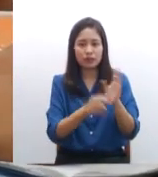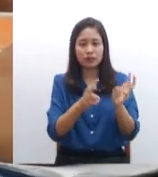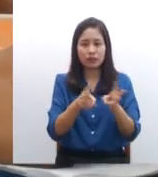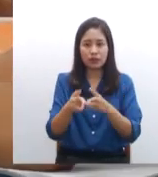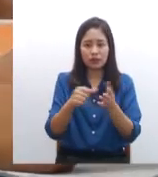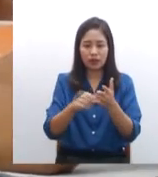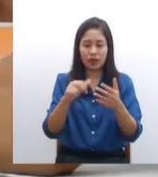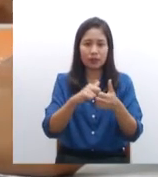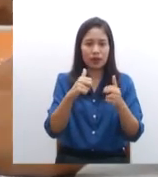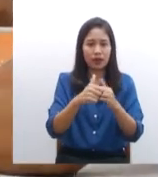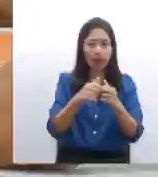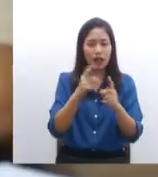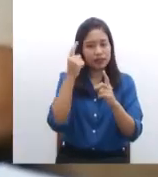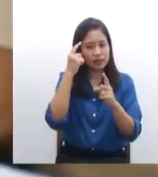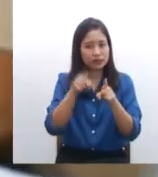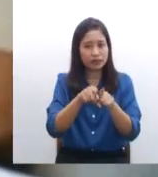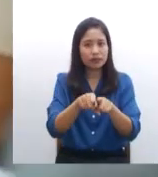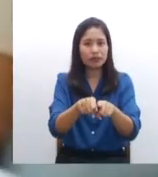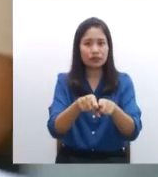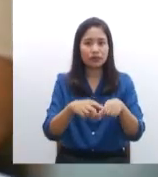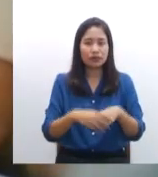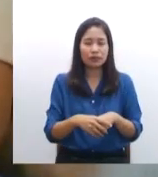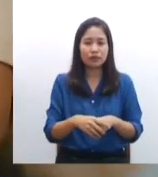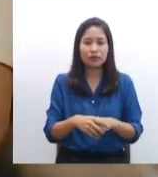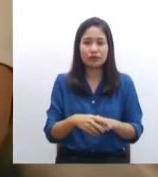ไปในทิศทางเดียวกัน